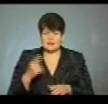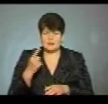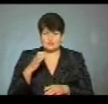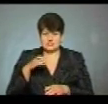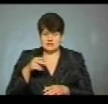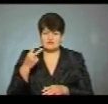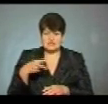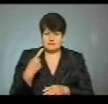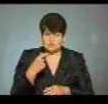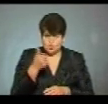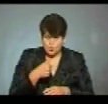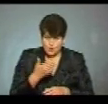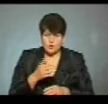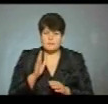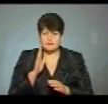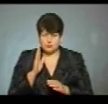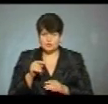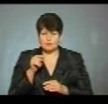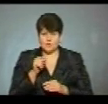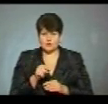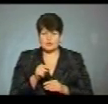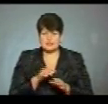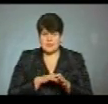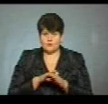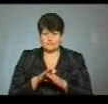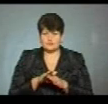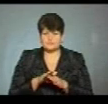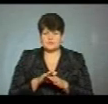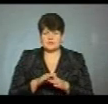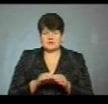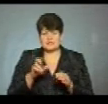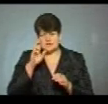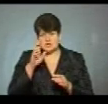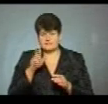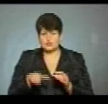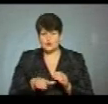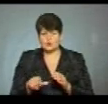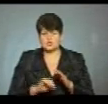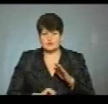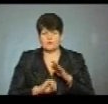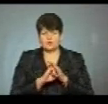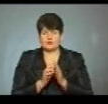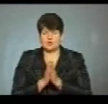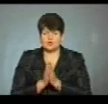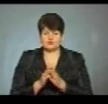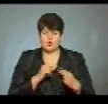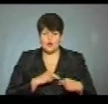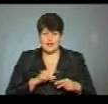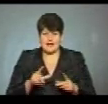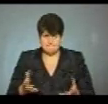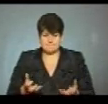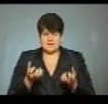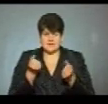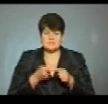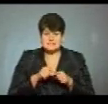1 січня 2021 року ми будемо його наповнювати державний дорожній фонд. Прошу колег-мажоритарщиків підтримувати.